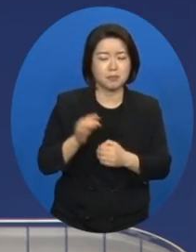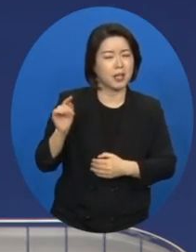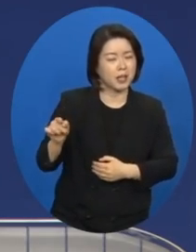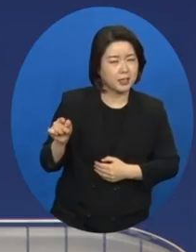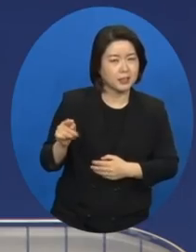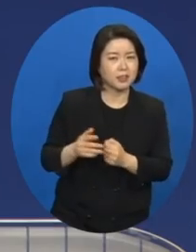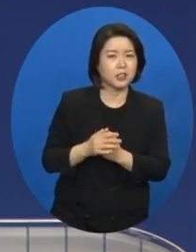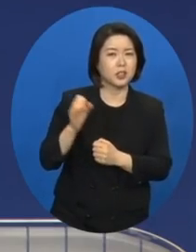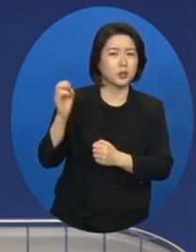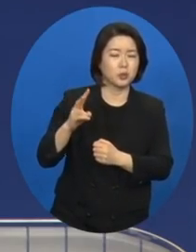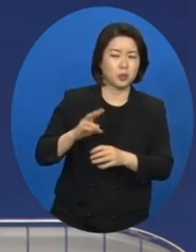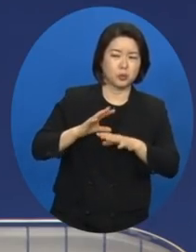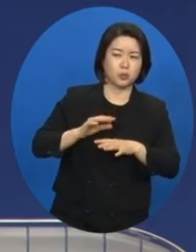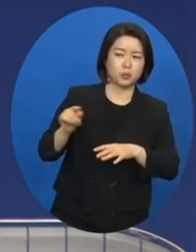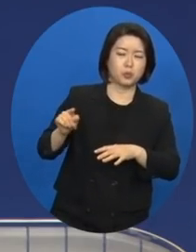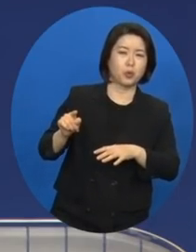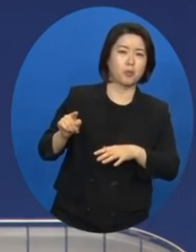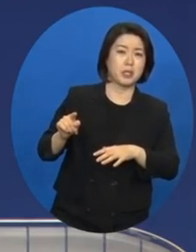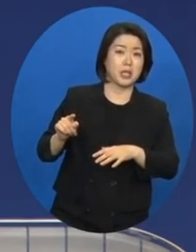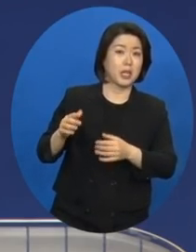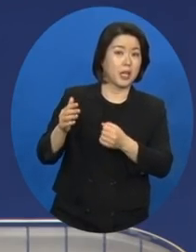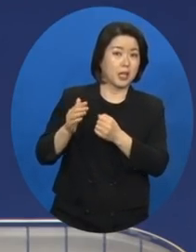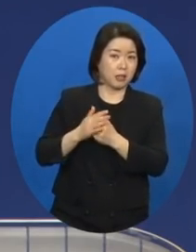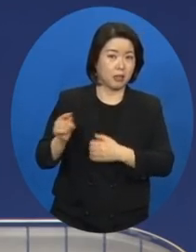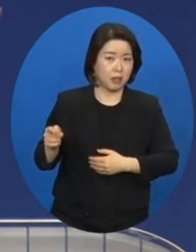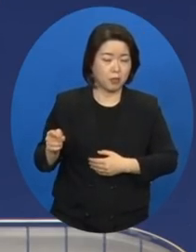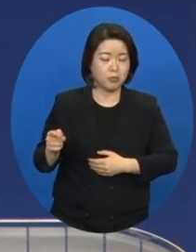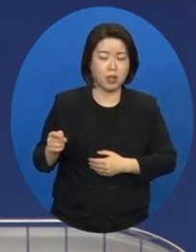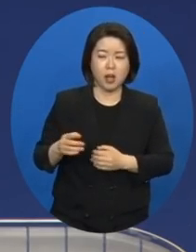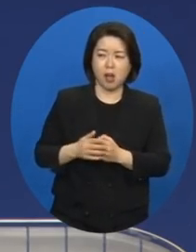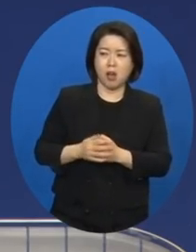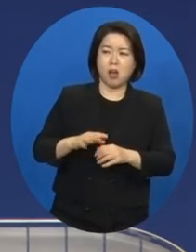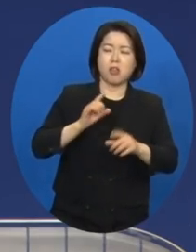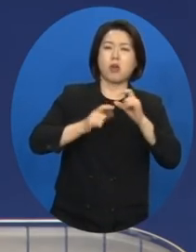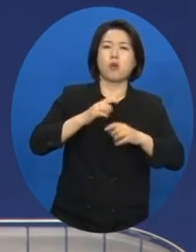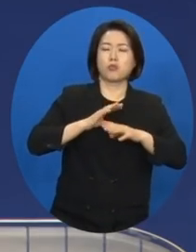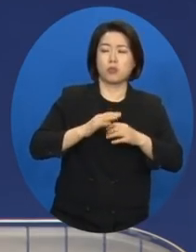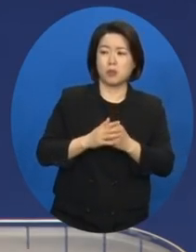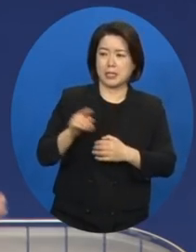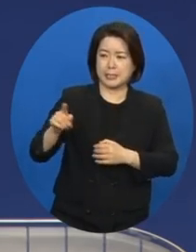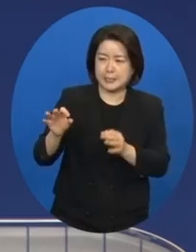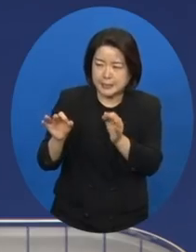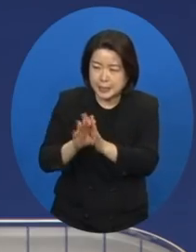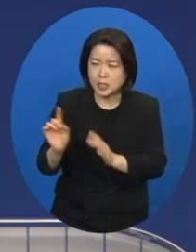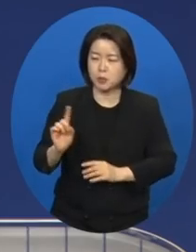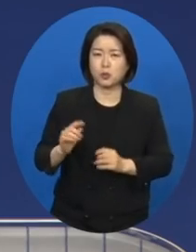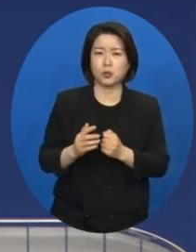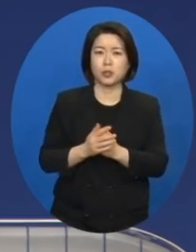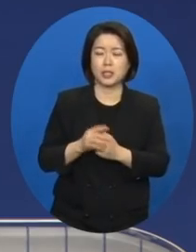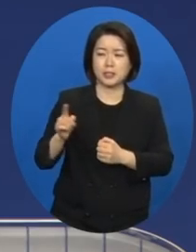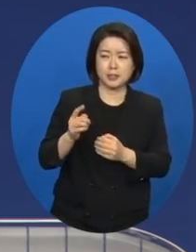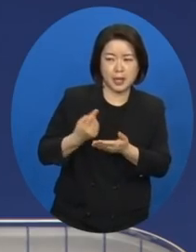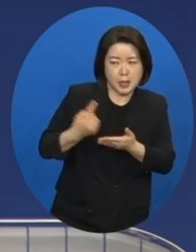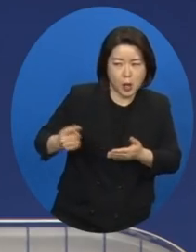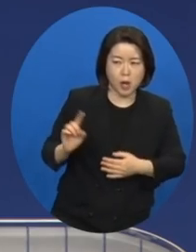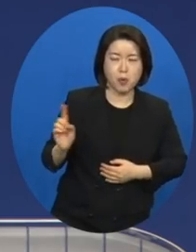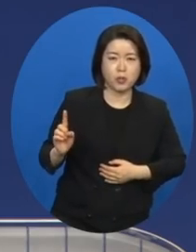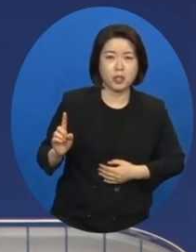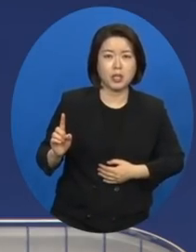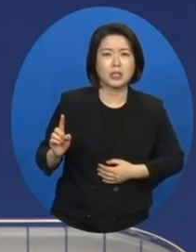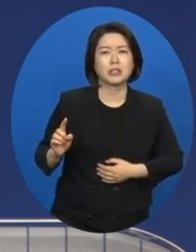그것이 또한 두려움의 대상이 됩니다. 이것이 사라지면 어떡하나? 저 사람이 변하면 어떡하나? 내 마음의 깊은